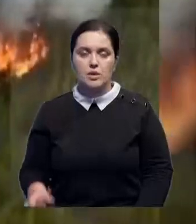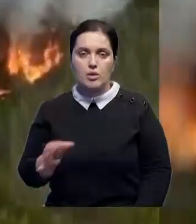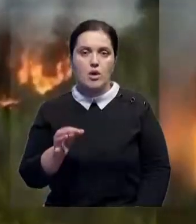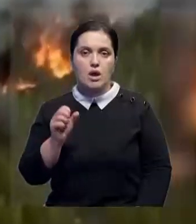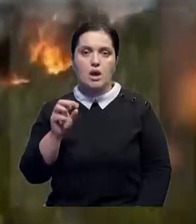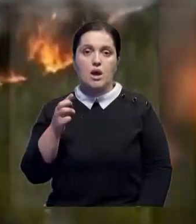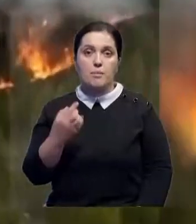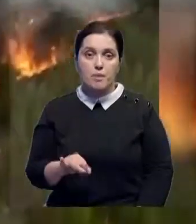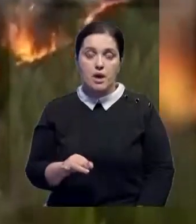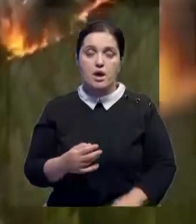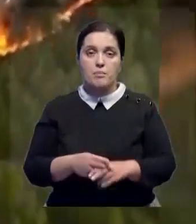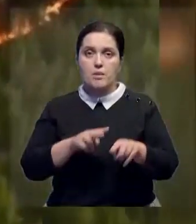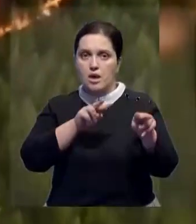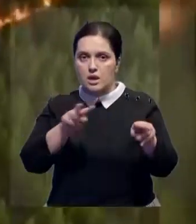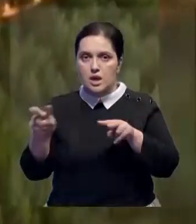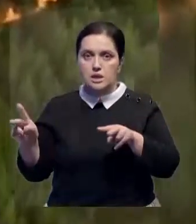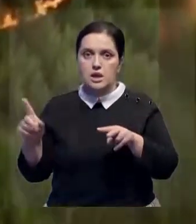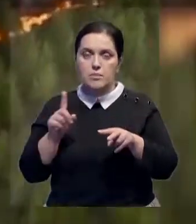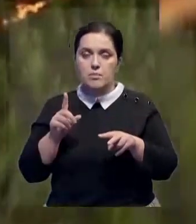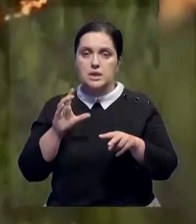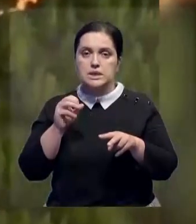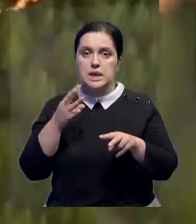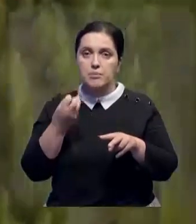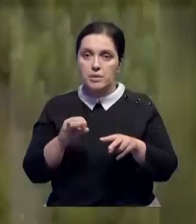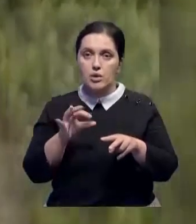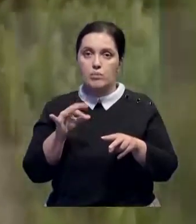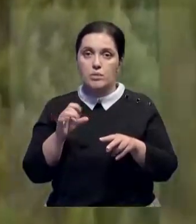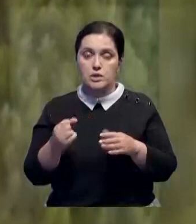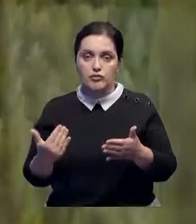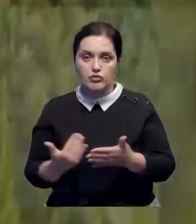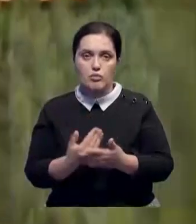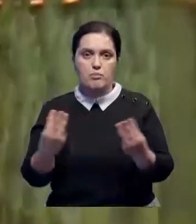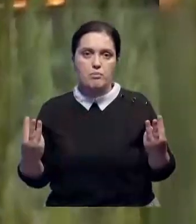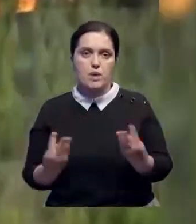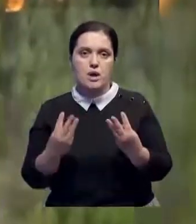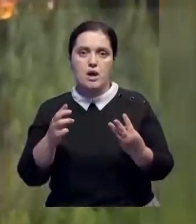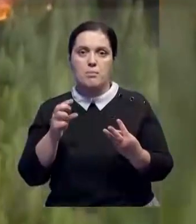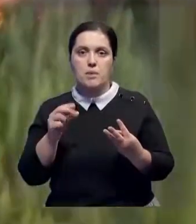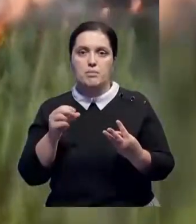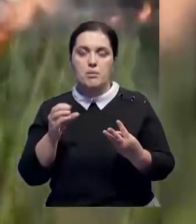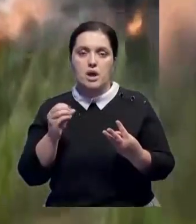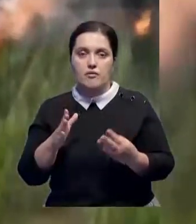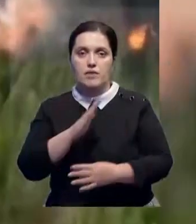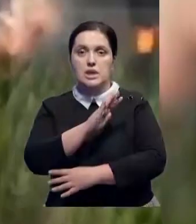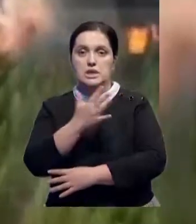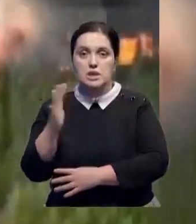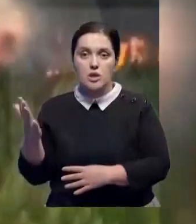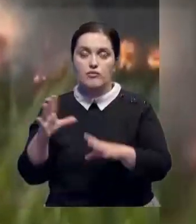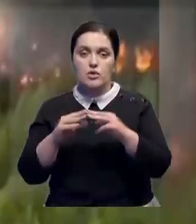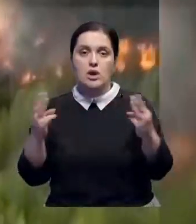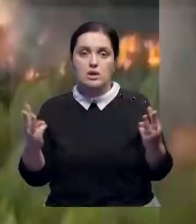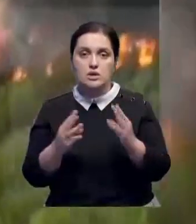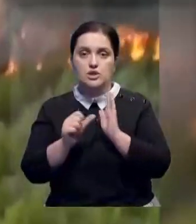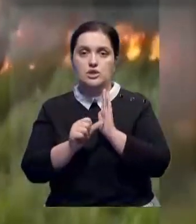В области Абай на охраняемой природной территории семьи Урманы вновь пожар. Горит лес на территории Батпаевского лесничества. В тушении